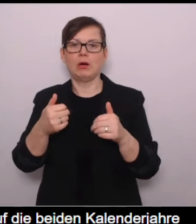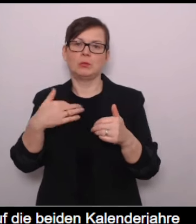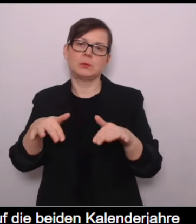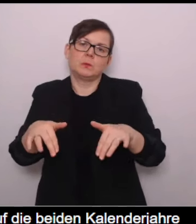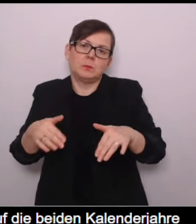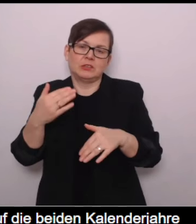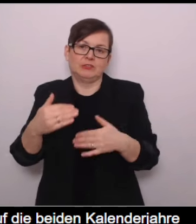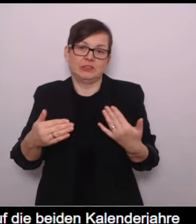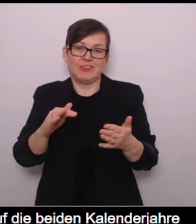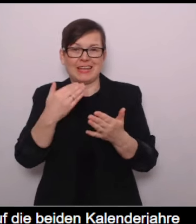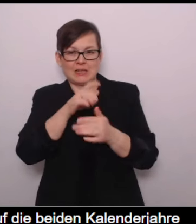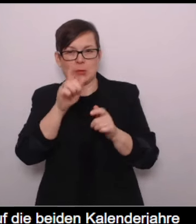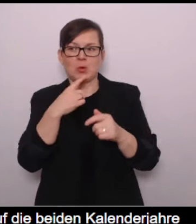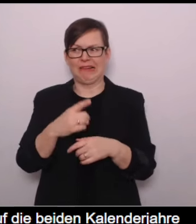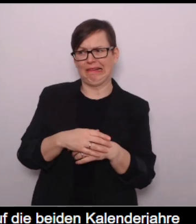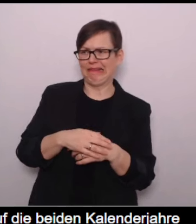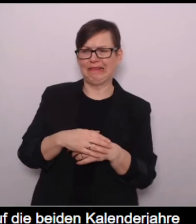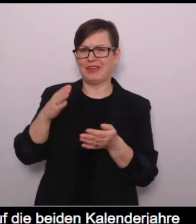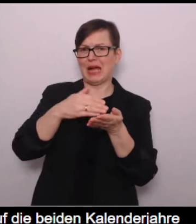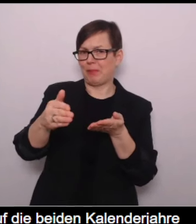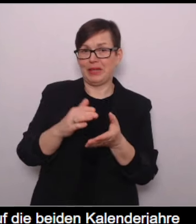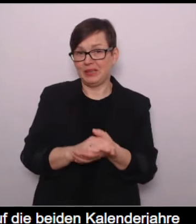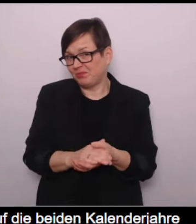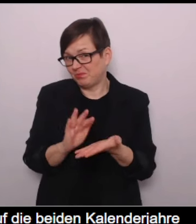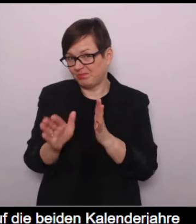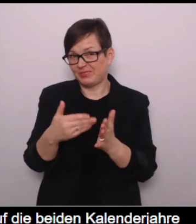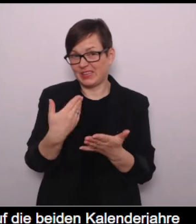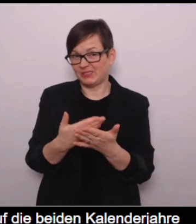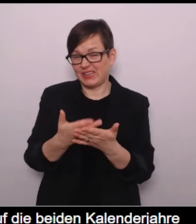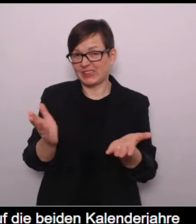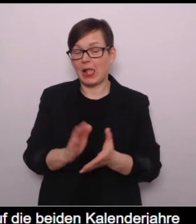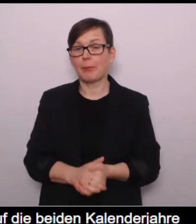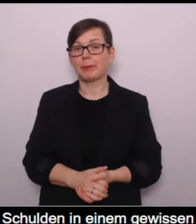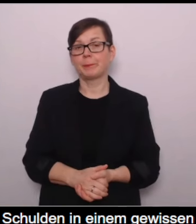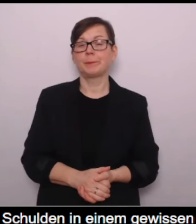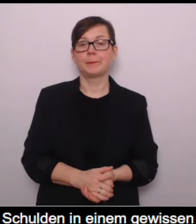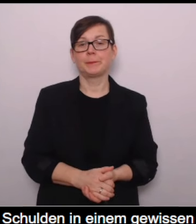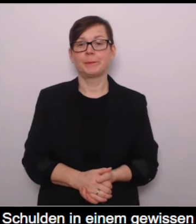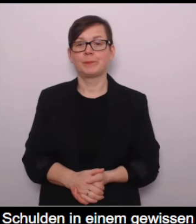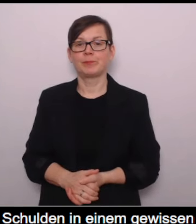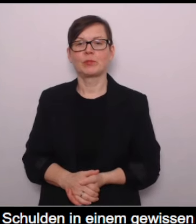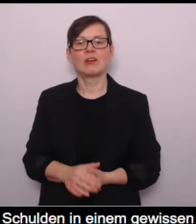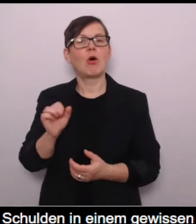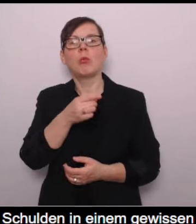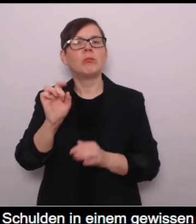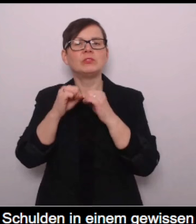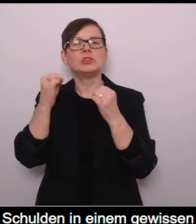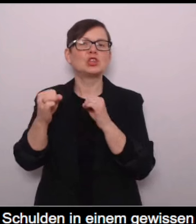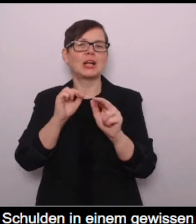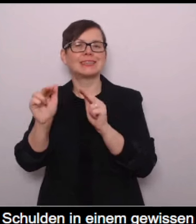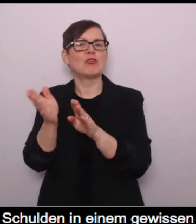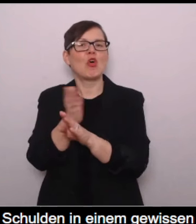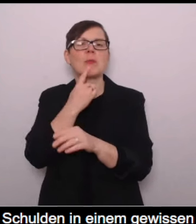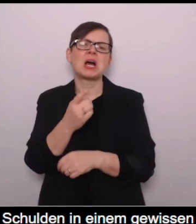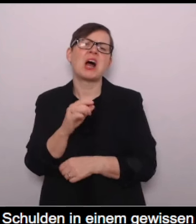Enthusiasmus zugunsten der Windkraft, ob der sozusagen dieses Klima begünstigt haben könnte, dass es da sozusagen mancher sich